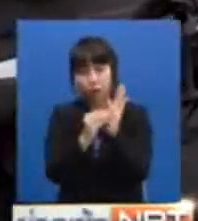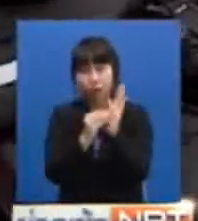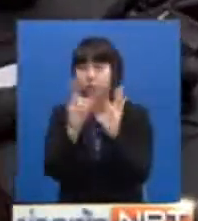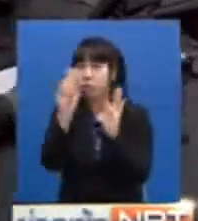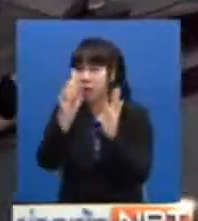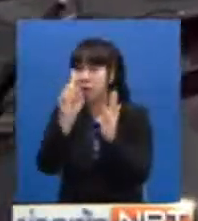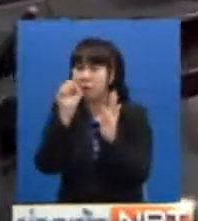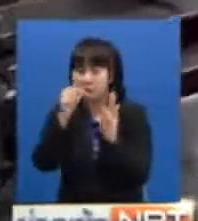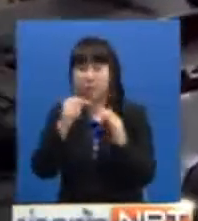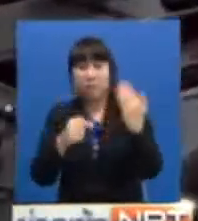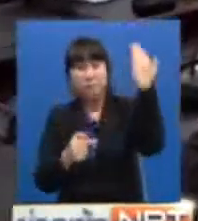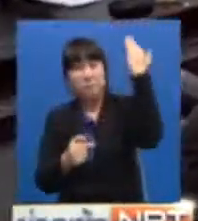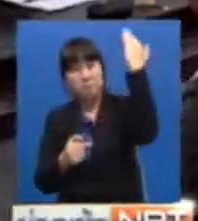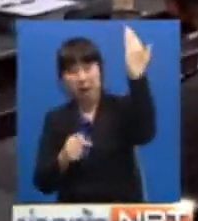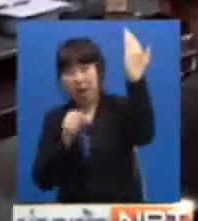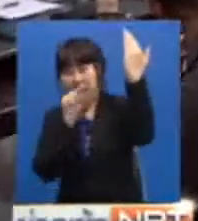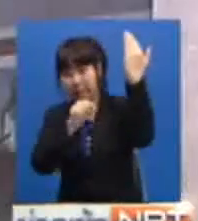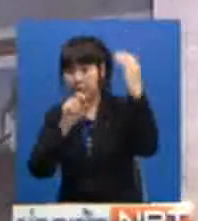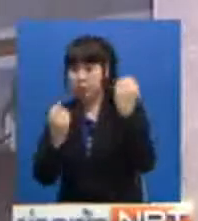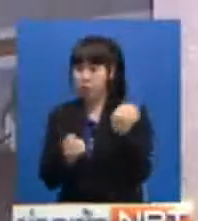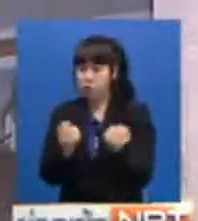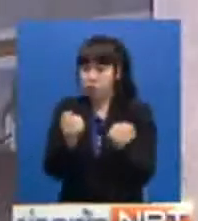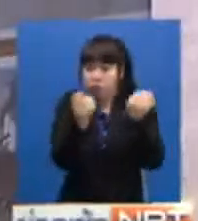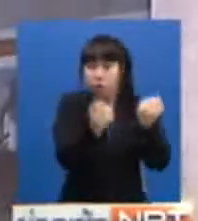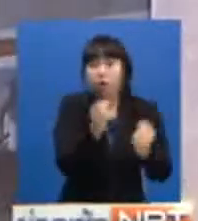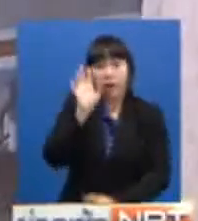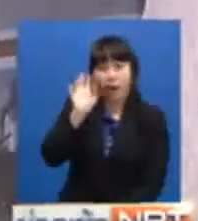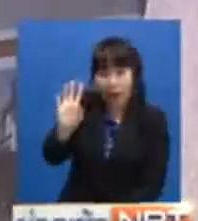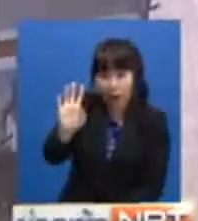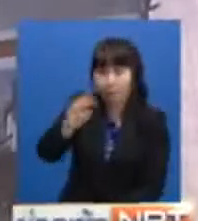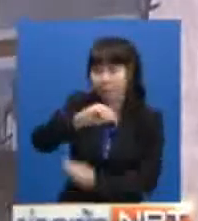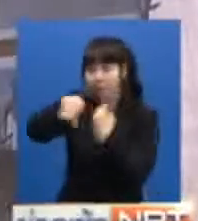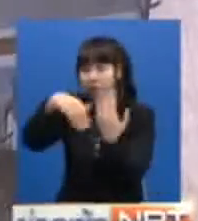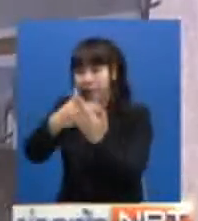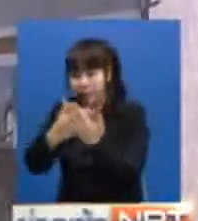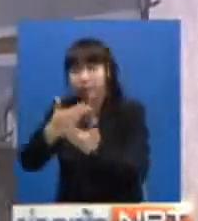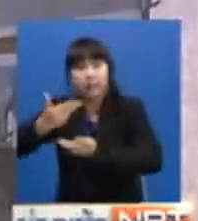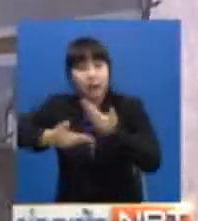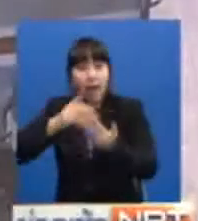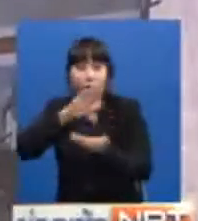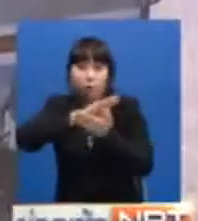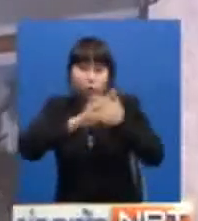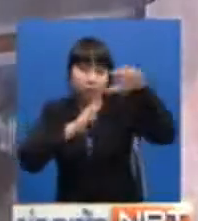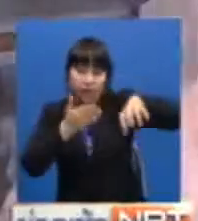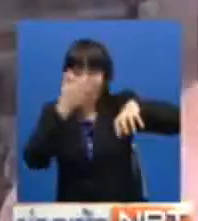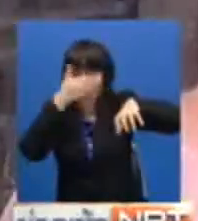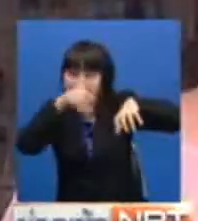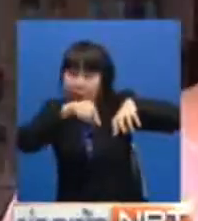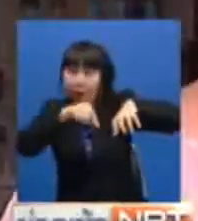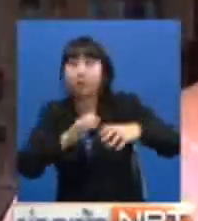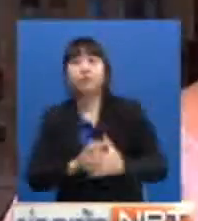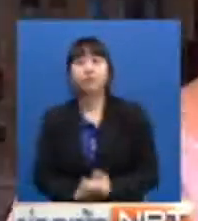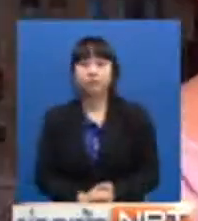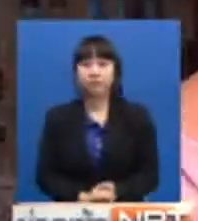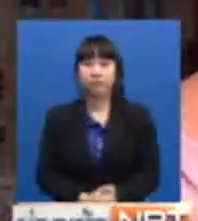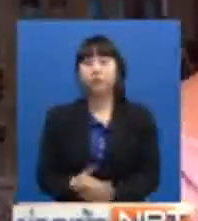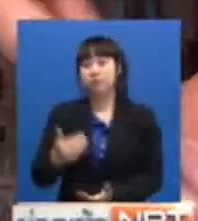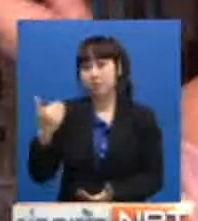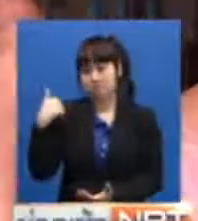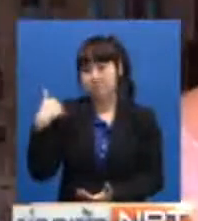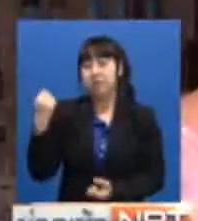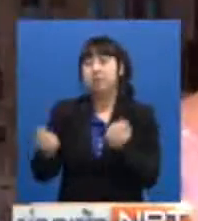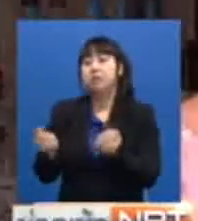พื้นที่ที่มีป้ายห้ามจอดแหล่งธุรกิจตลาดรวมถึงหน้าโรงเรียน ก็มีจอดมั่งค่ะจอดแล้วก็ไปเดิน